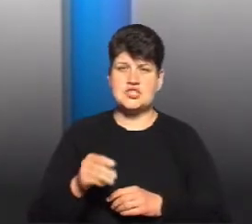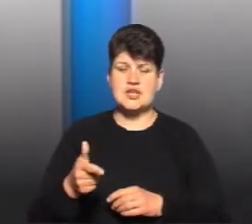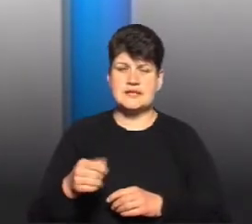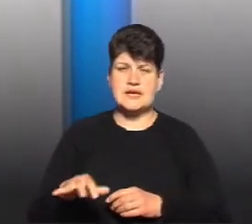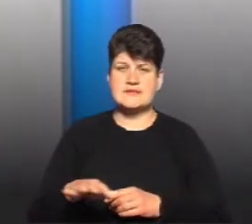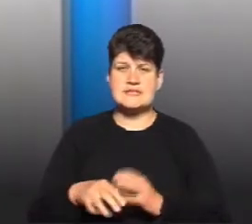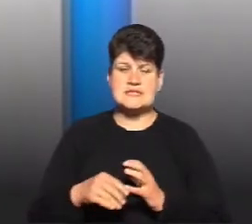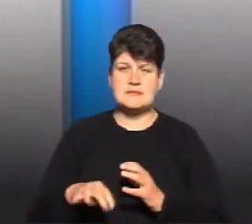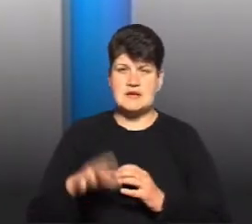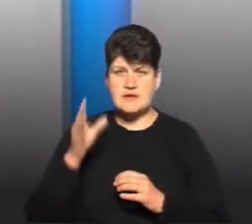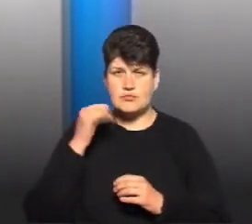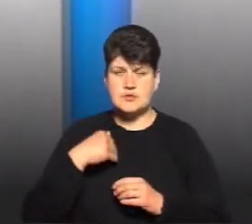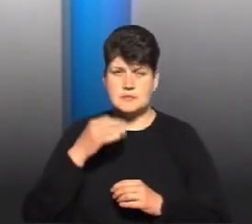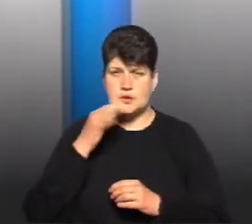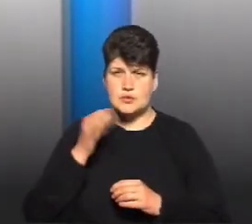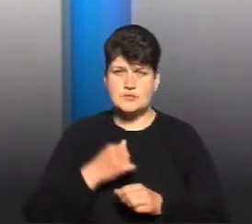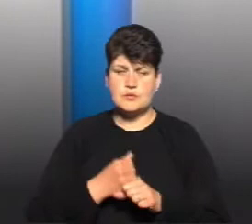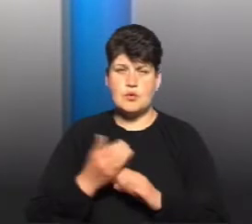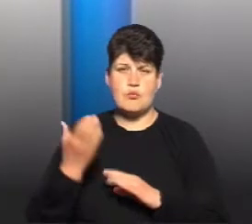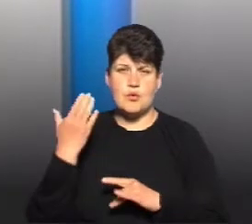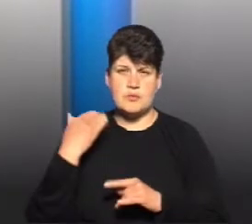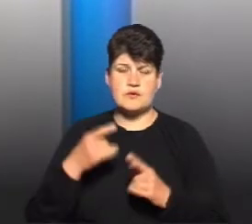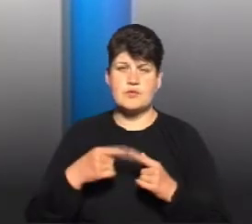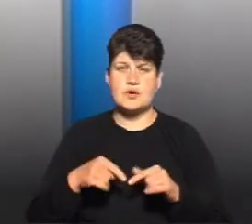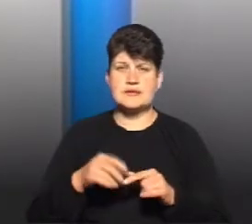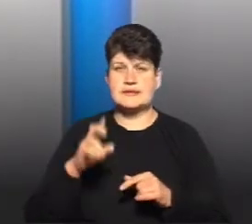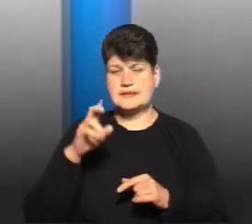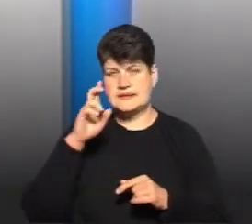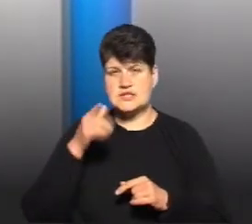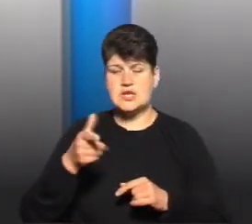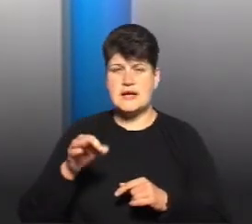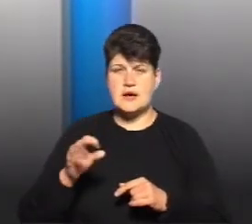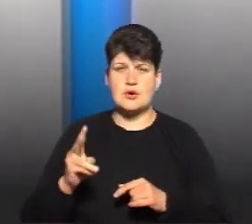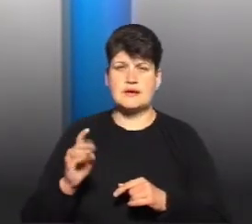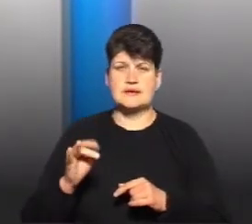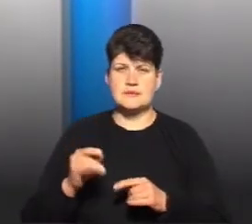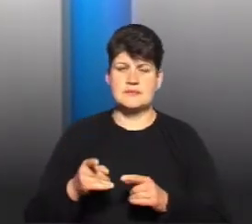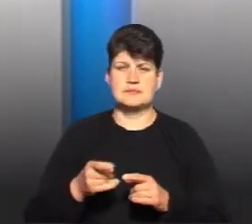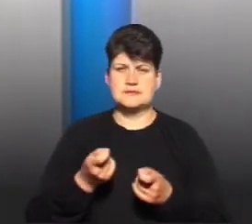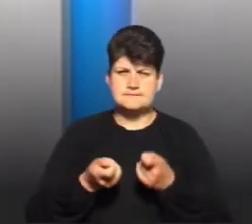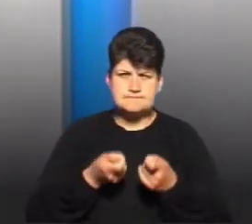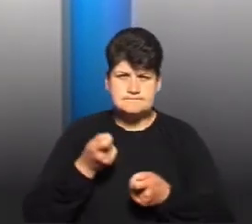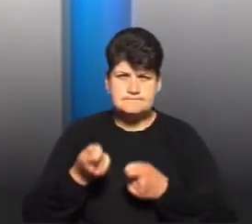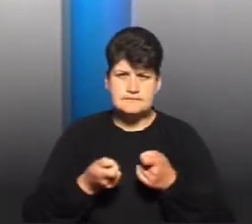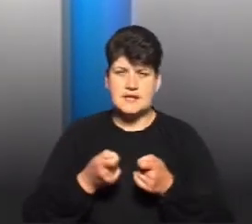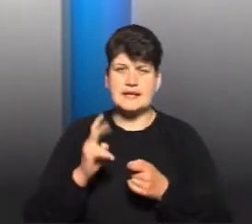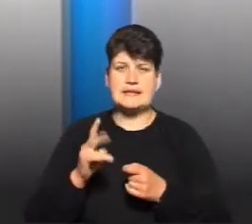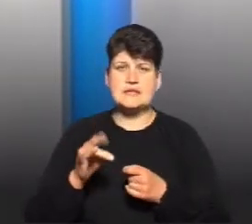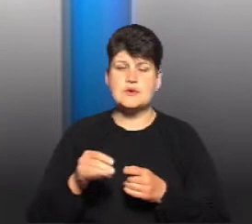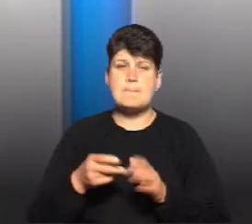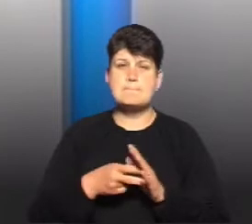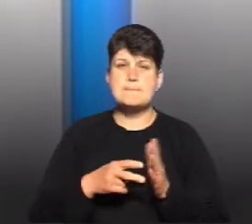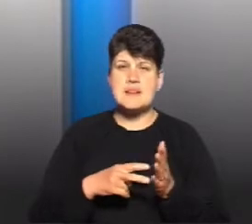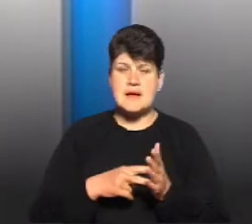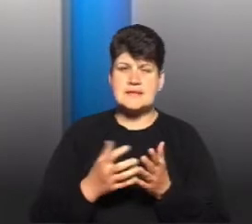досвід роботи попередній в органах Держгеокадастру, ми досить ретельно підійшли до формування кадастрових планів і віднайдення тих